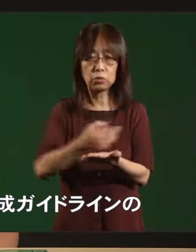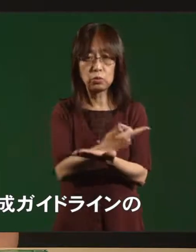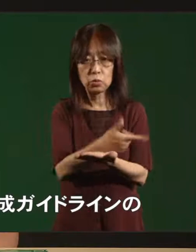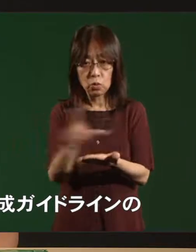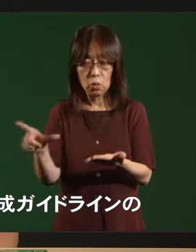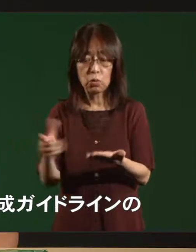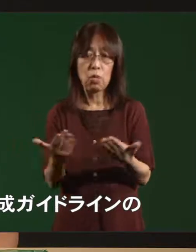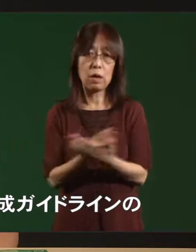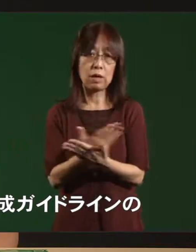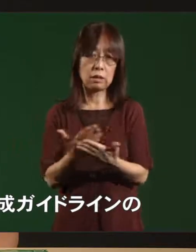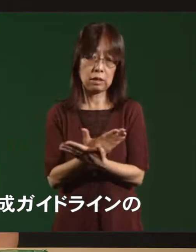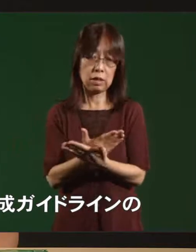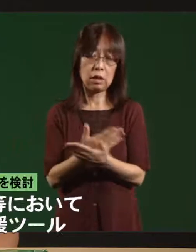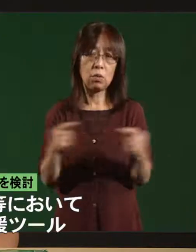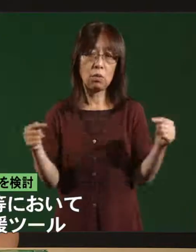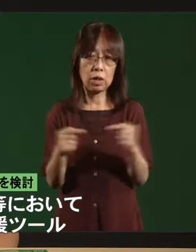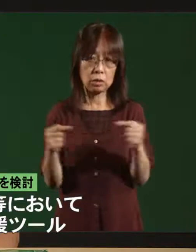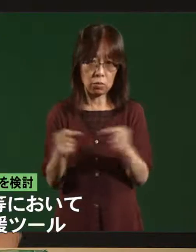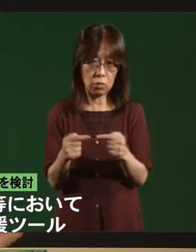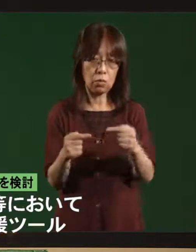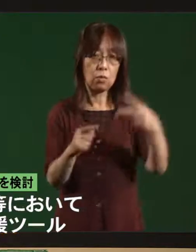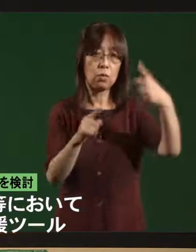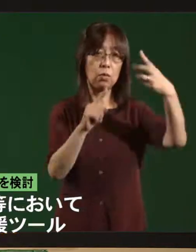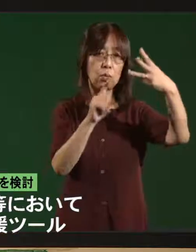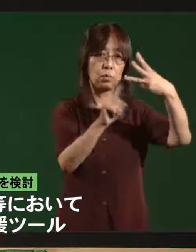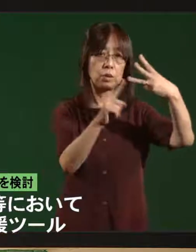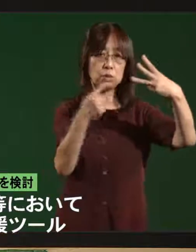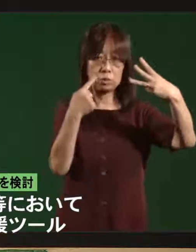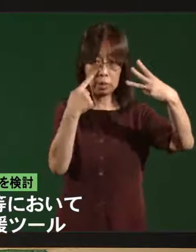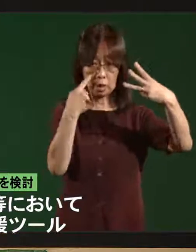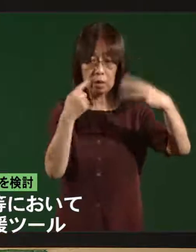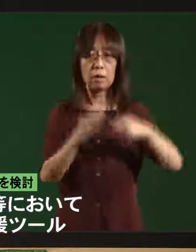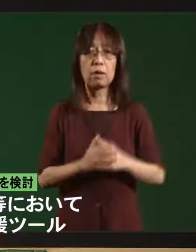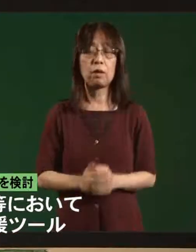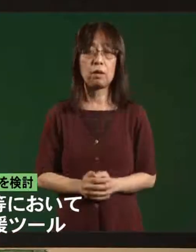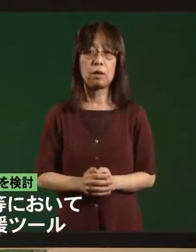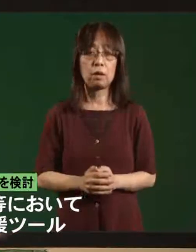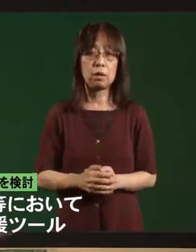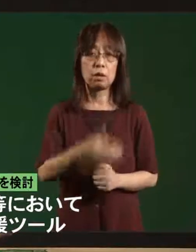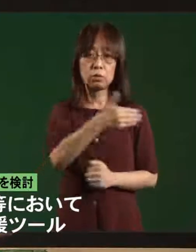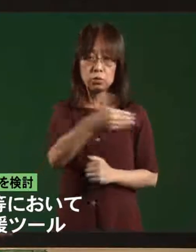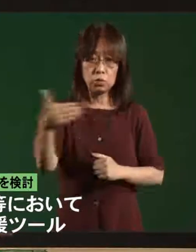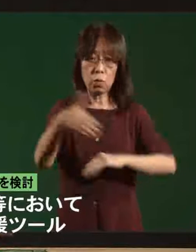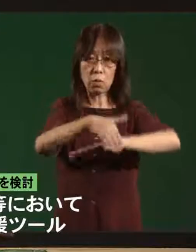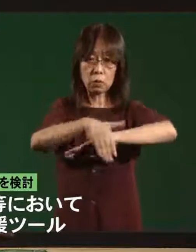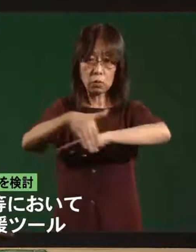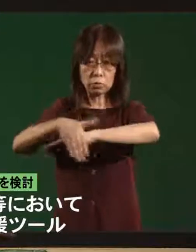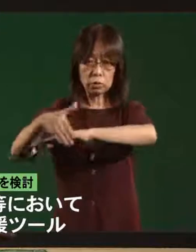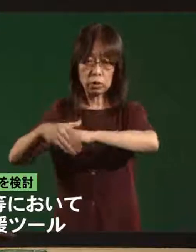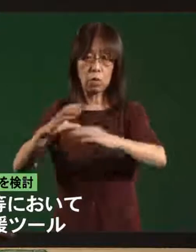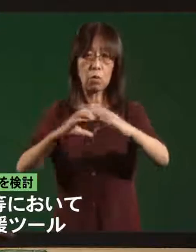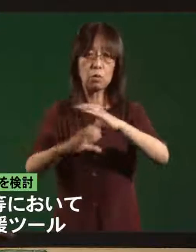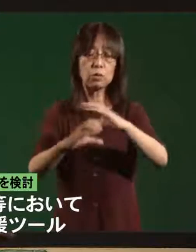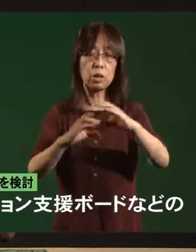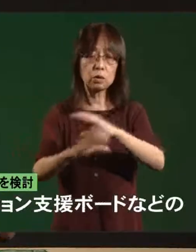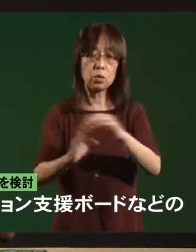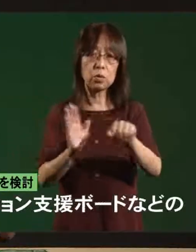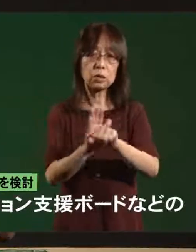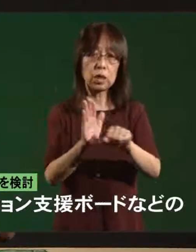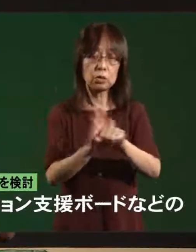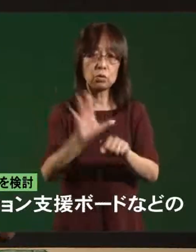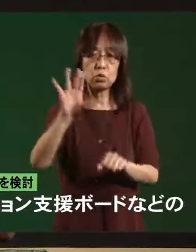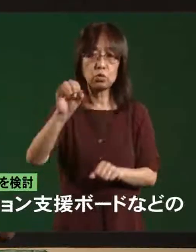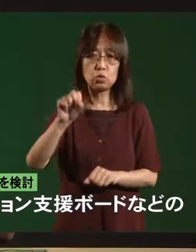します3つ目は各区の窓口等においてコミュニケーション支援ツール